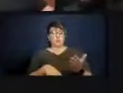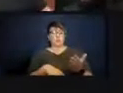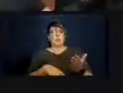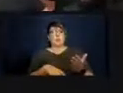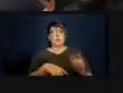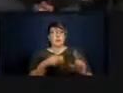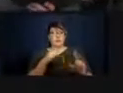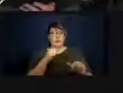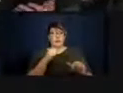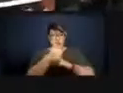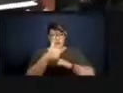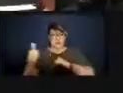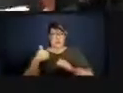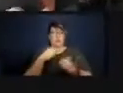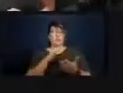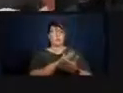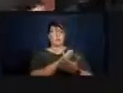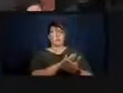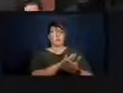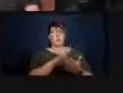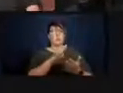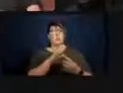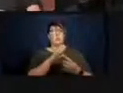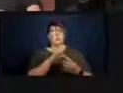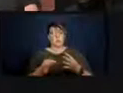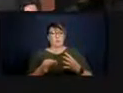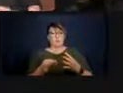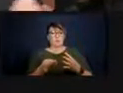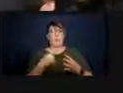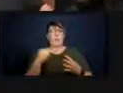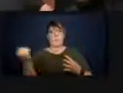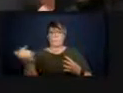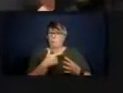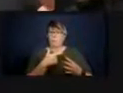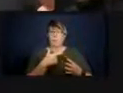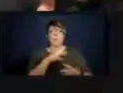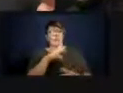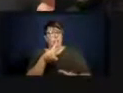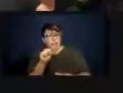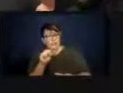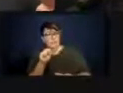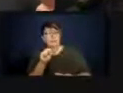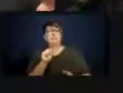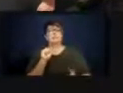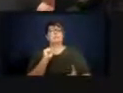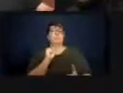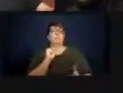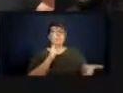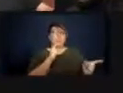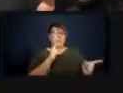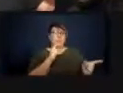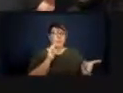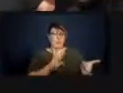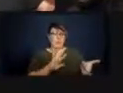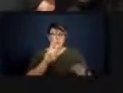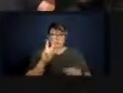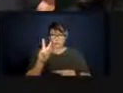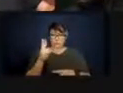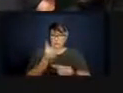hapo awali tulikuwa na chaguo hili ambapo wanafunzi